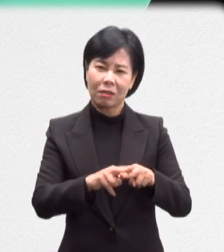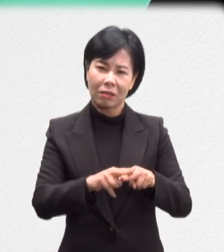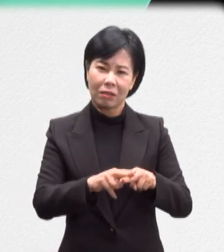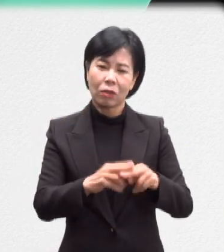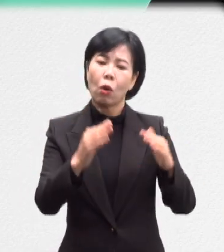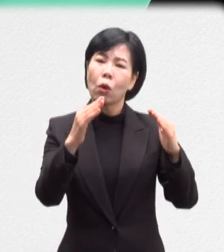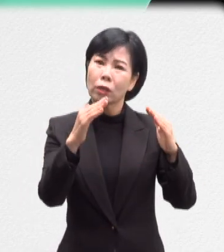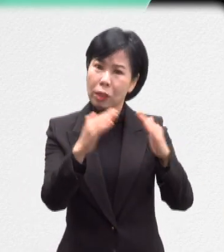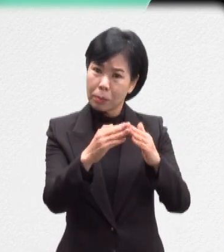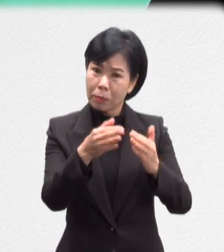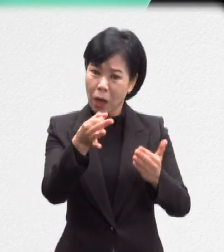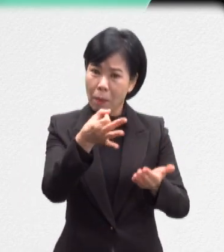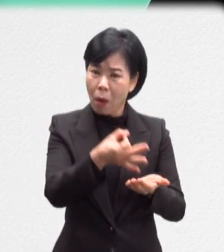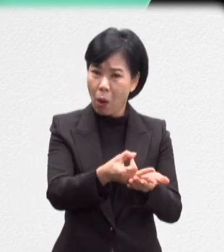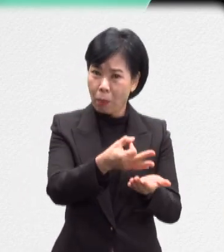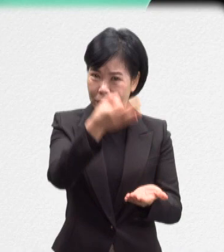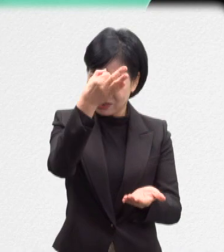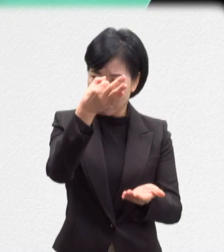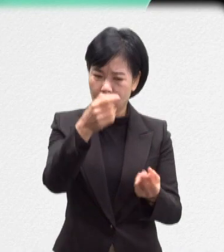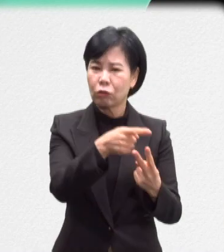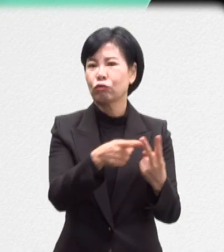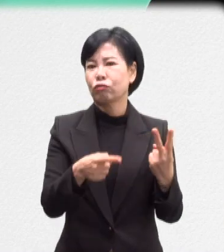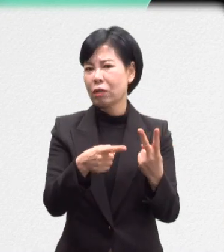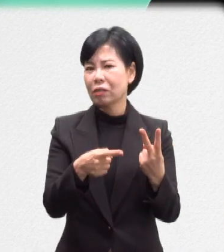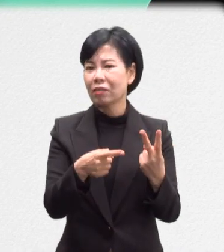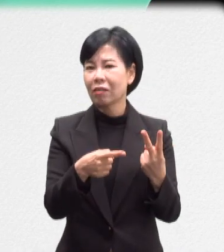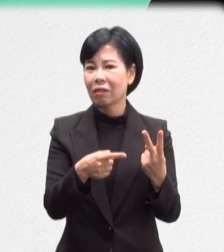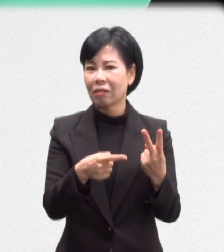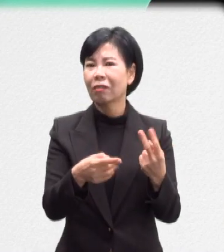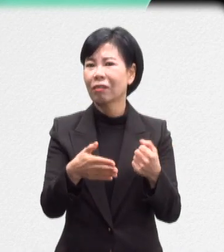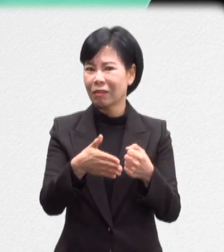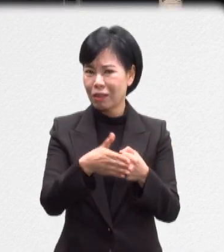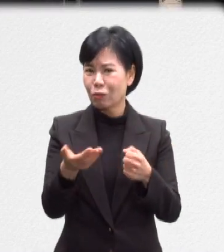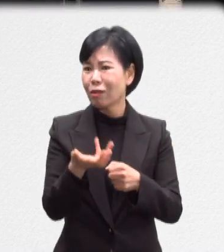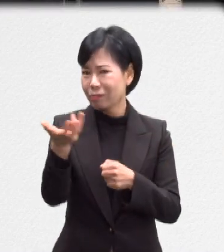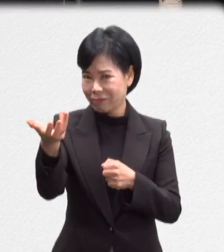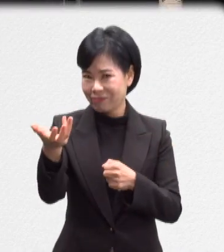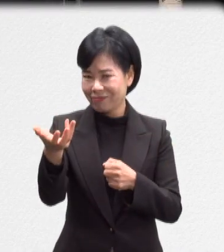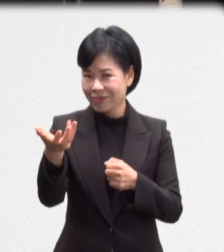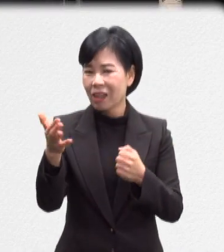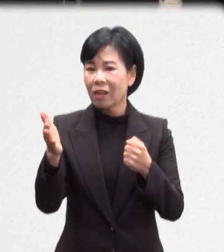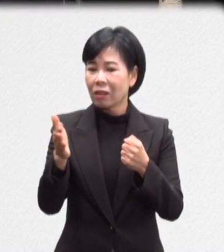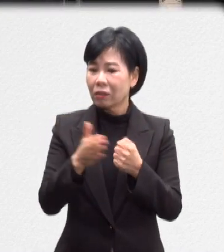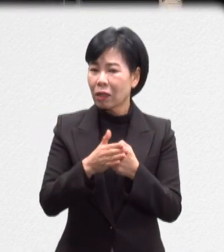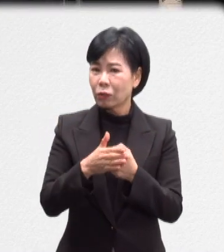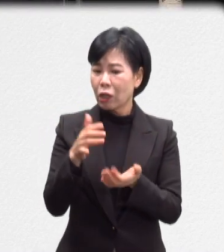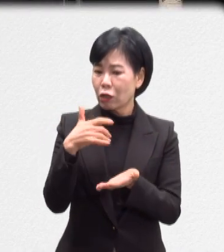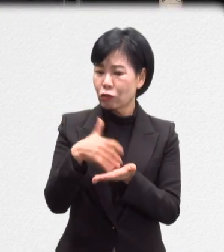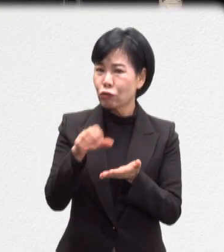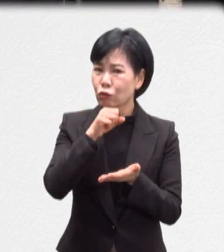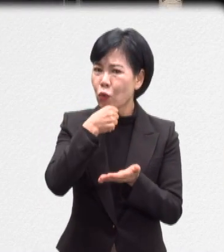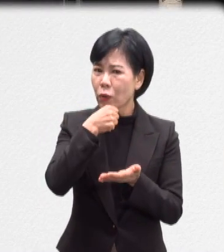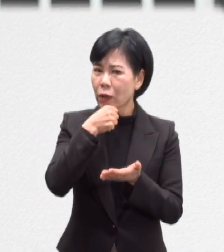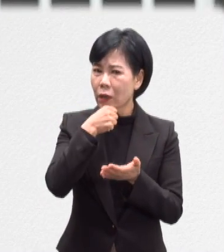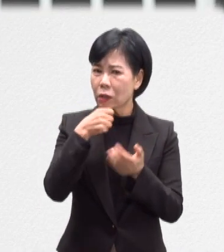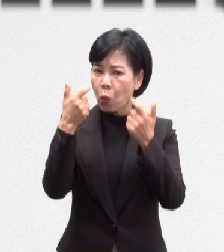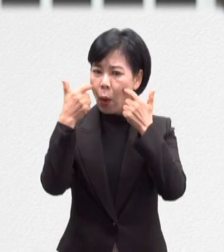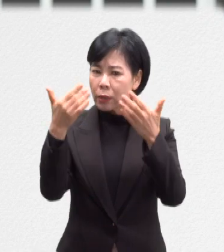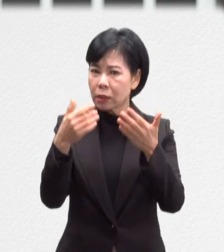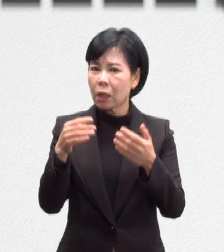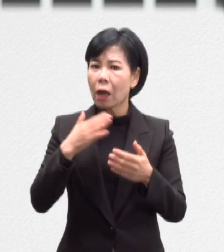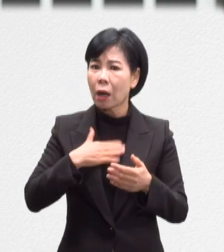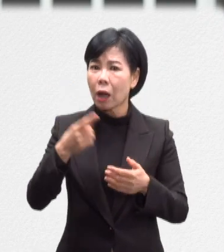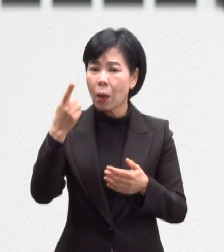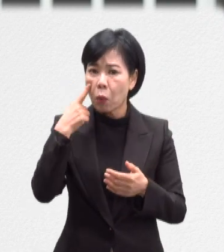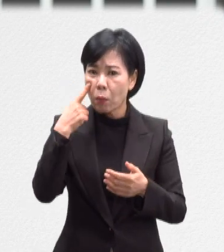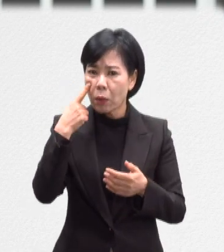너무 높다 등의 이유가 가장 대표적으로 알려져 왔던 사안입니다. 근데 이번 통계에 대해서도 드러났던 건데